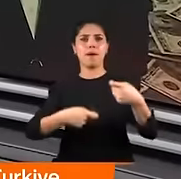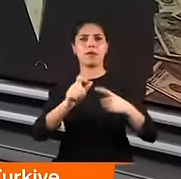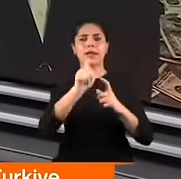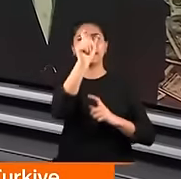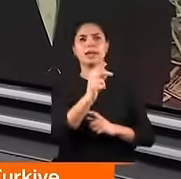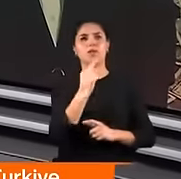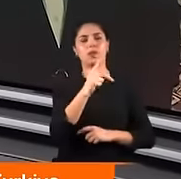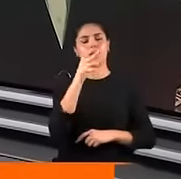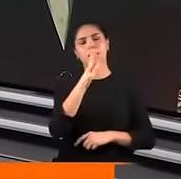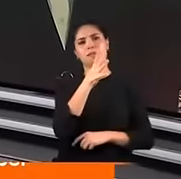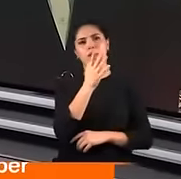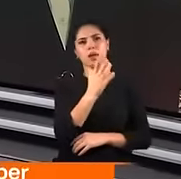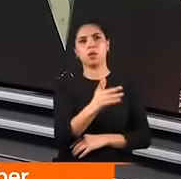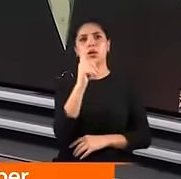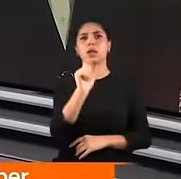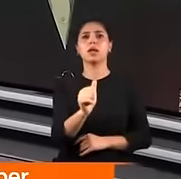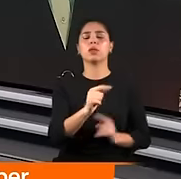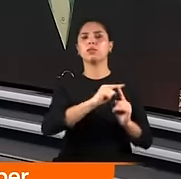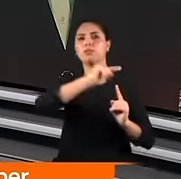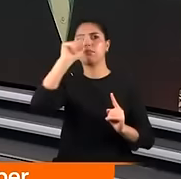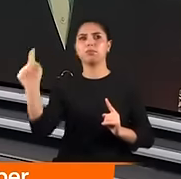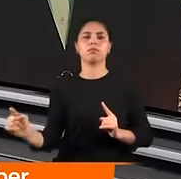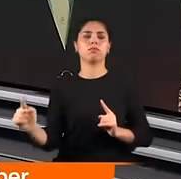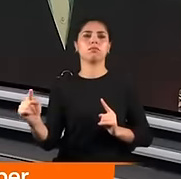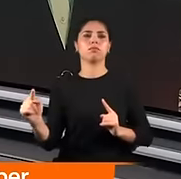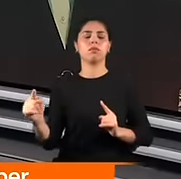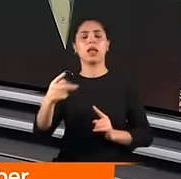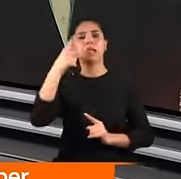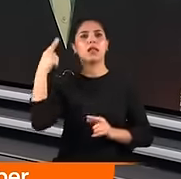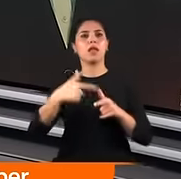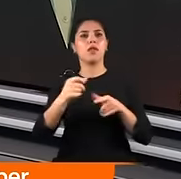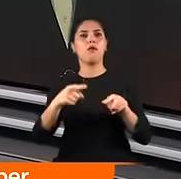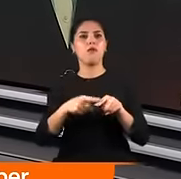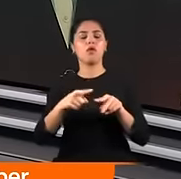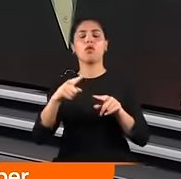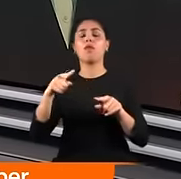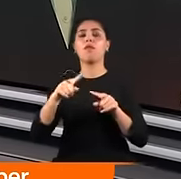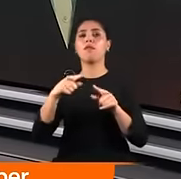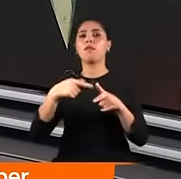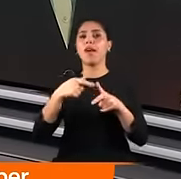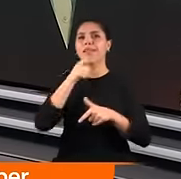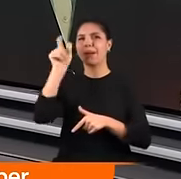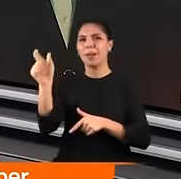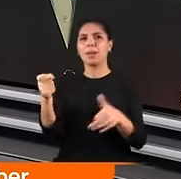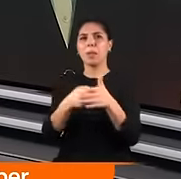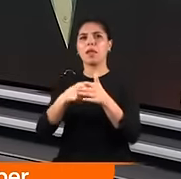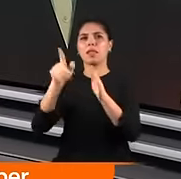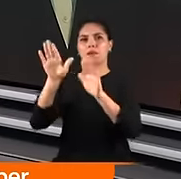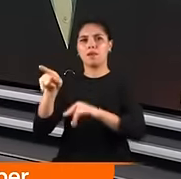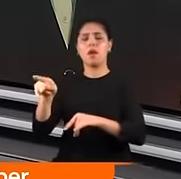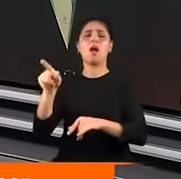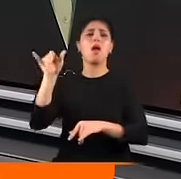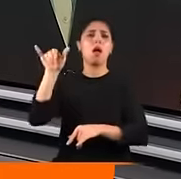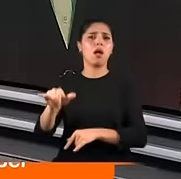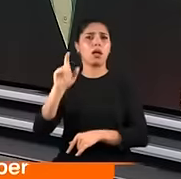Erzan. İlk günden bu yana sahte fona adı verilen Fatih Terim'in de ismi geçiyordu dolandırılanlar arasında. Hakkındaki iddiaları hep reddetti